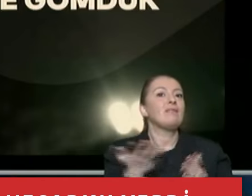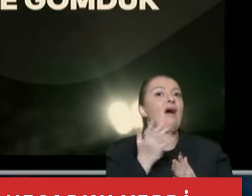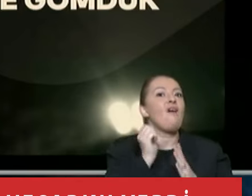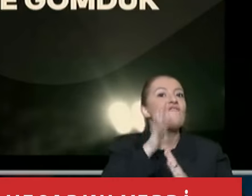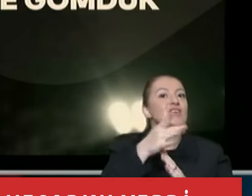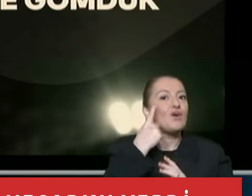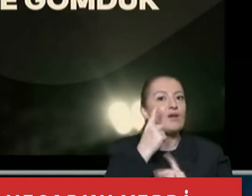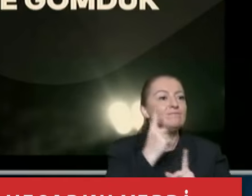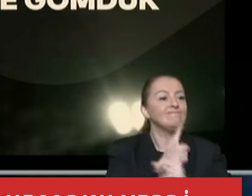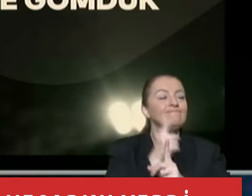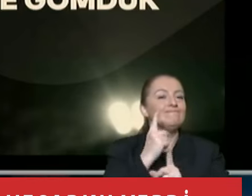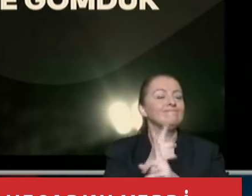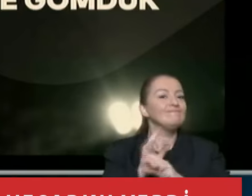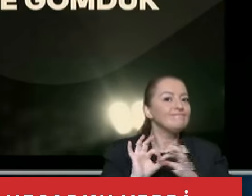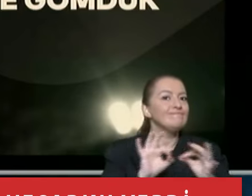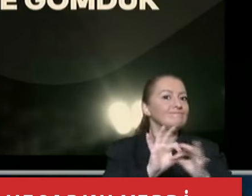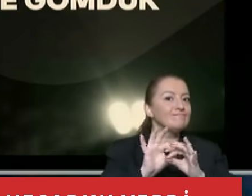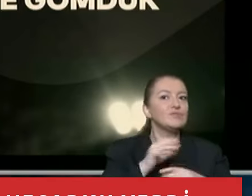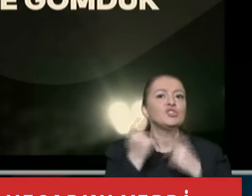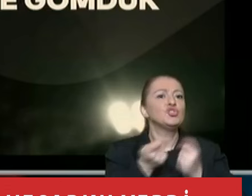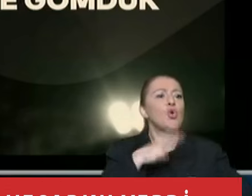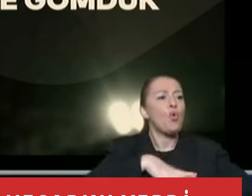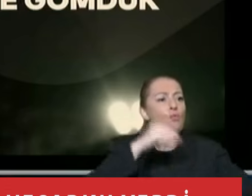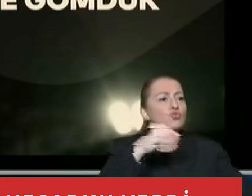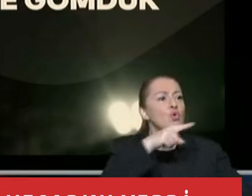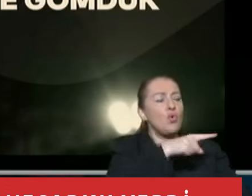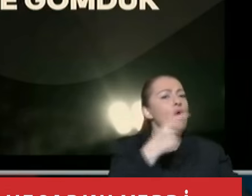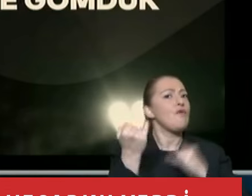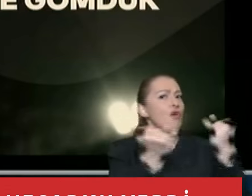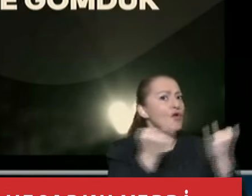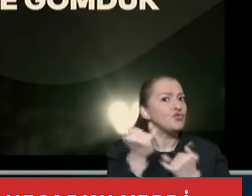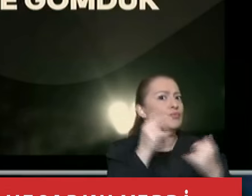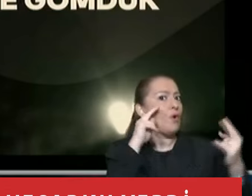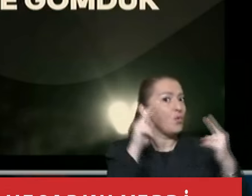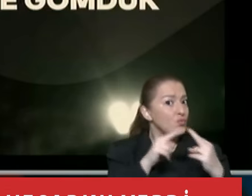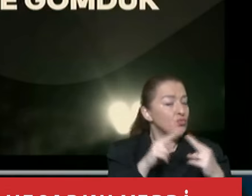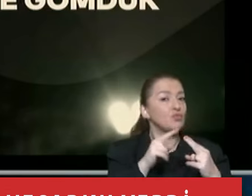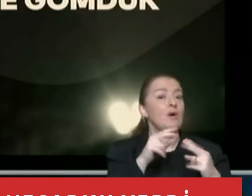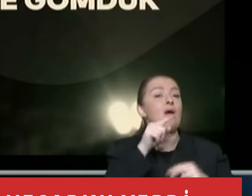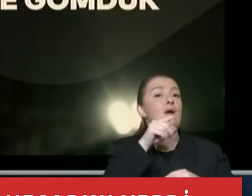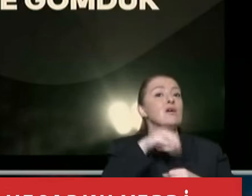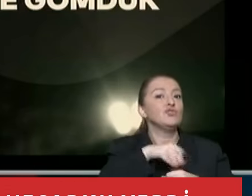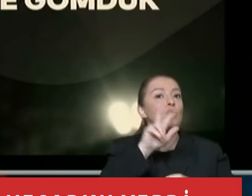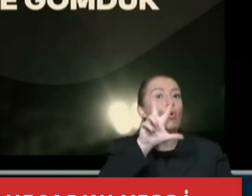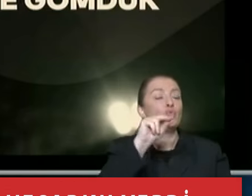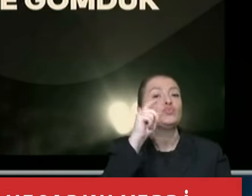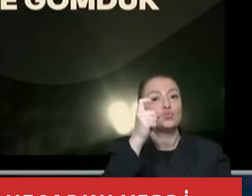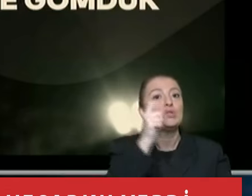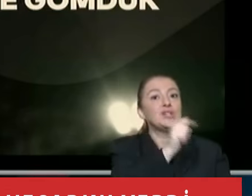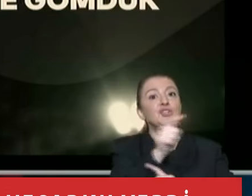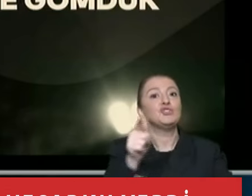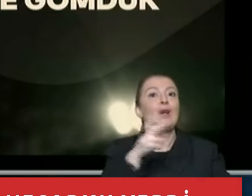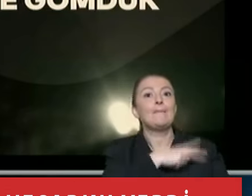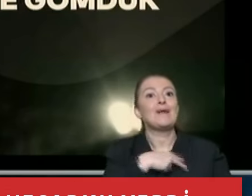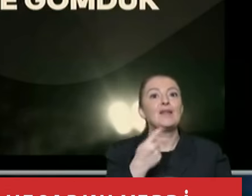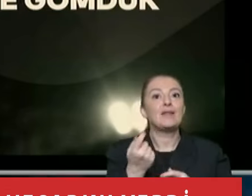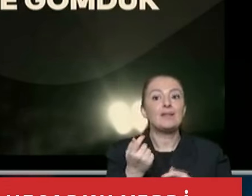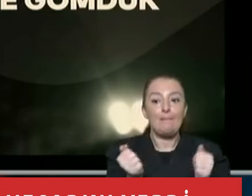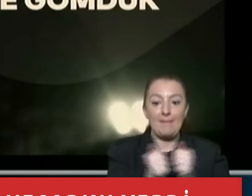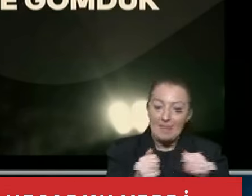işleri ilgili komisyonlarda konuşma görüşme noktasında 39 ilçe belediyesi ile eş Güdüm